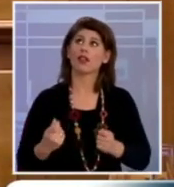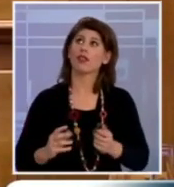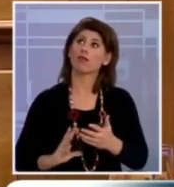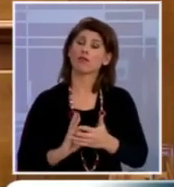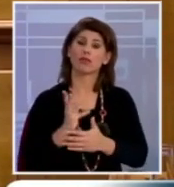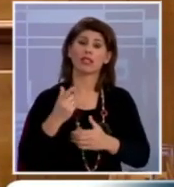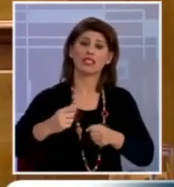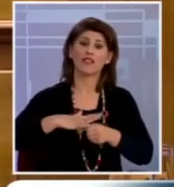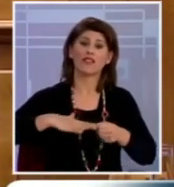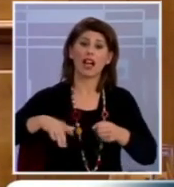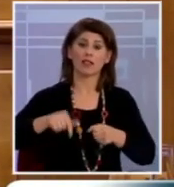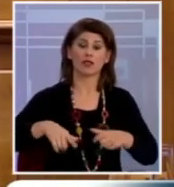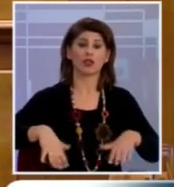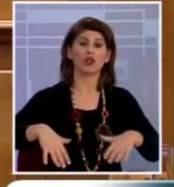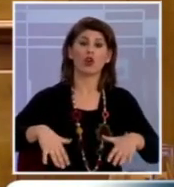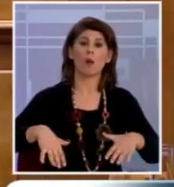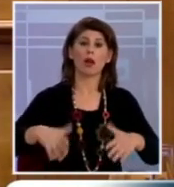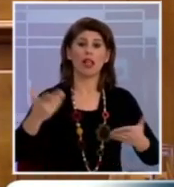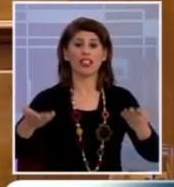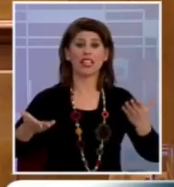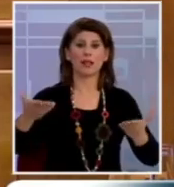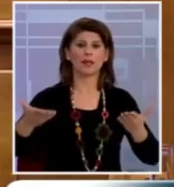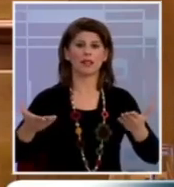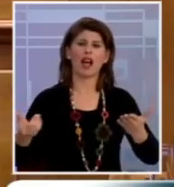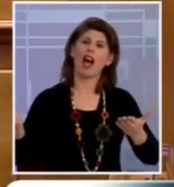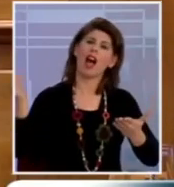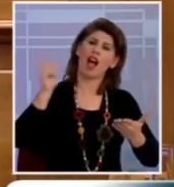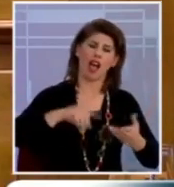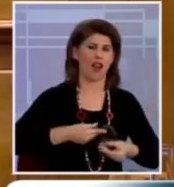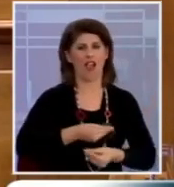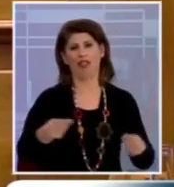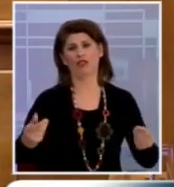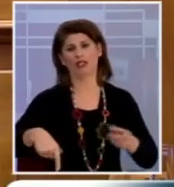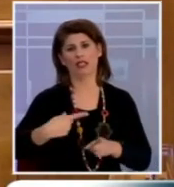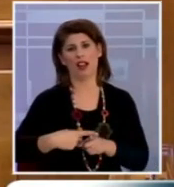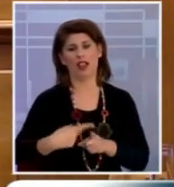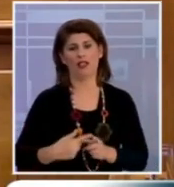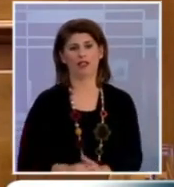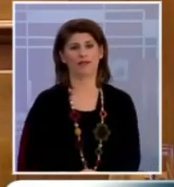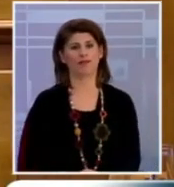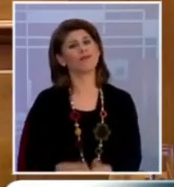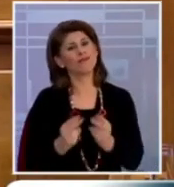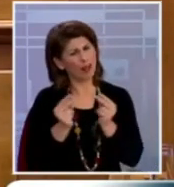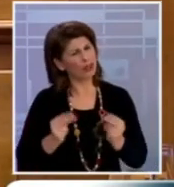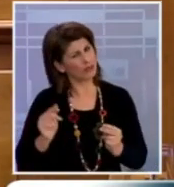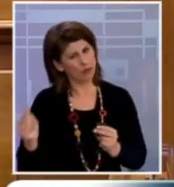στη βάση τέτοιων τρομολαγνικών διλημάτων. Άλλα προσέφερε στη χώρα. Βγάλτε τα συμπεράσματά